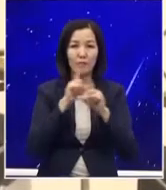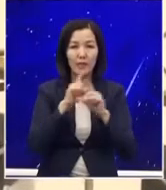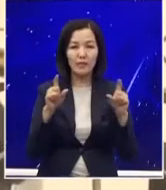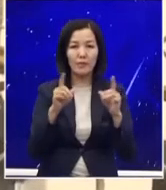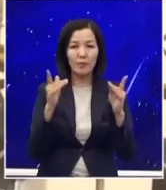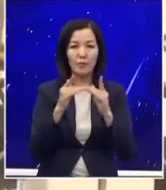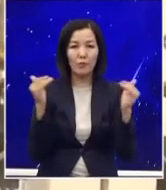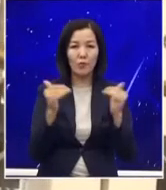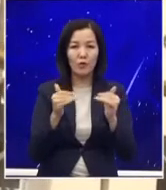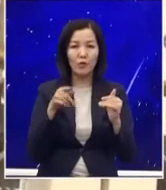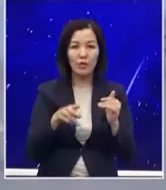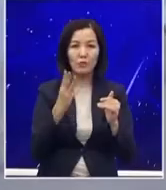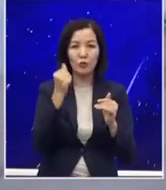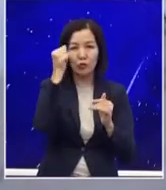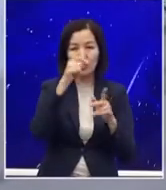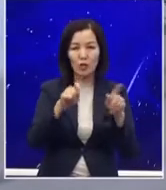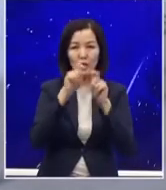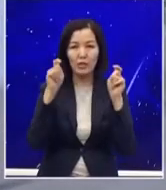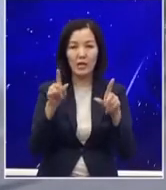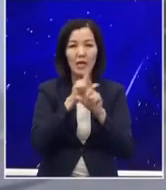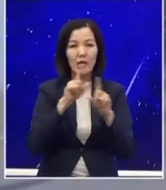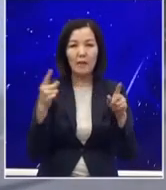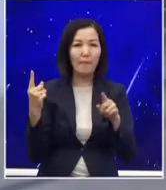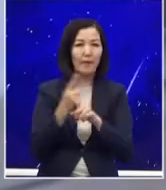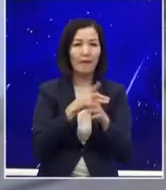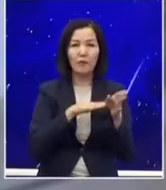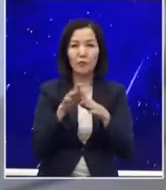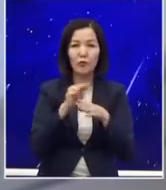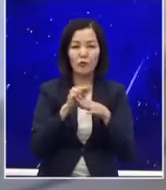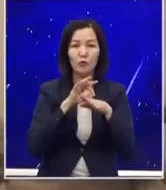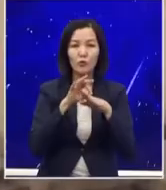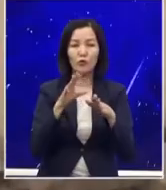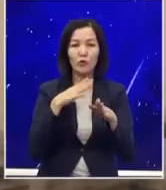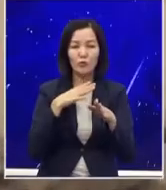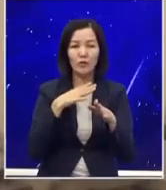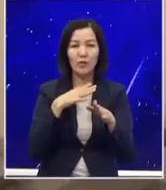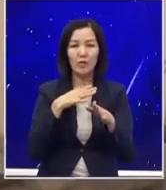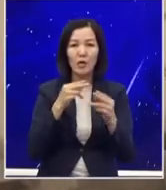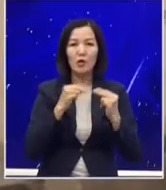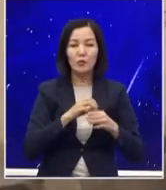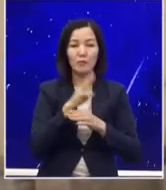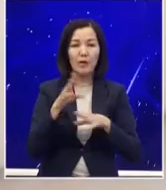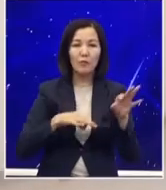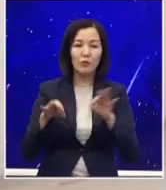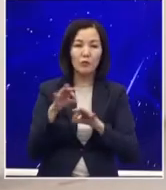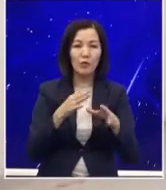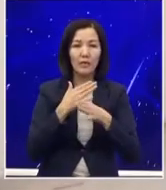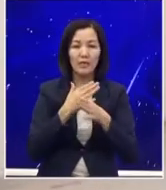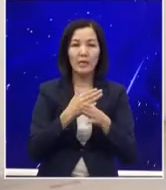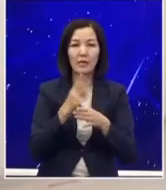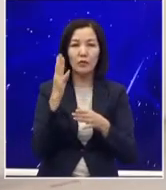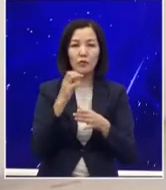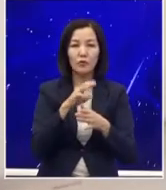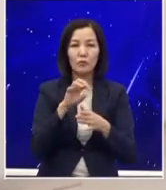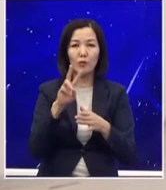мектеп-интернат колледжі 2003 жылы ашылған. Содан бері ғимаратқа бірінші рет күрделі жөндеу жұмыстары жүріп отыр. Оған жұмыспен қамту жол картасы аясында 400